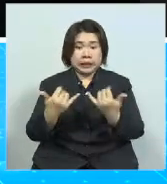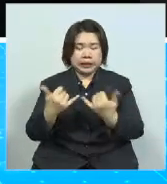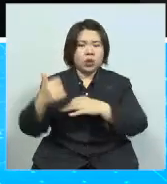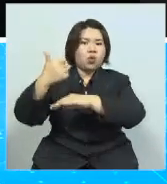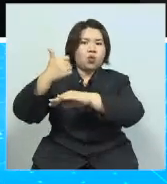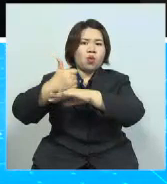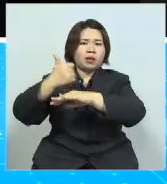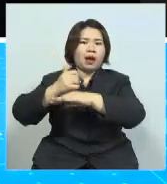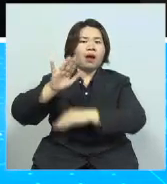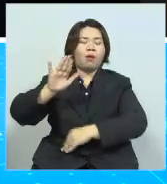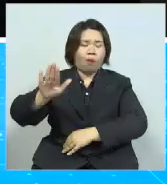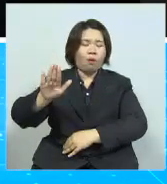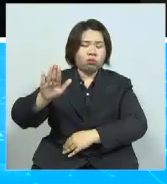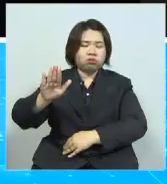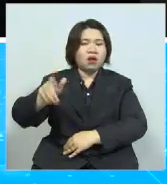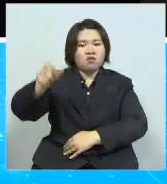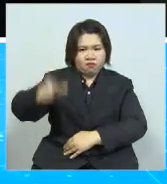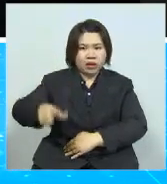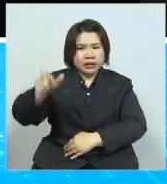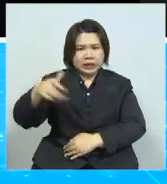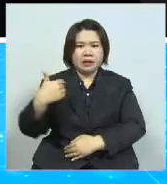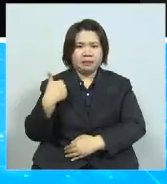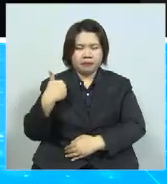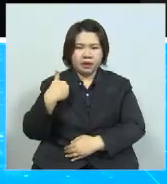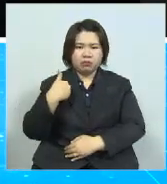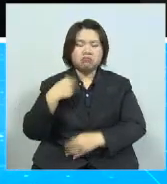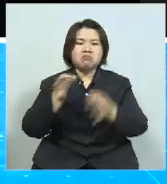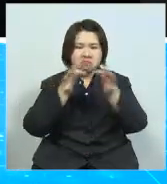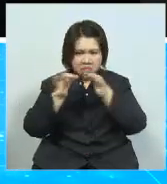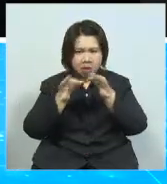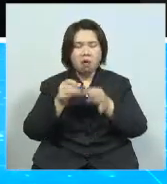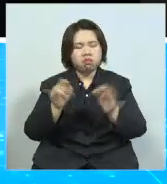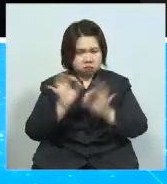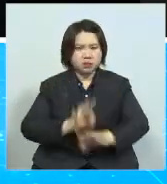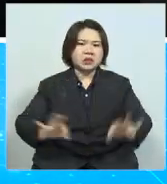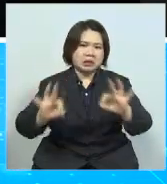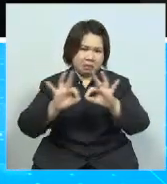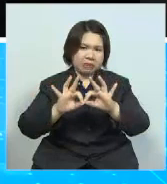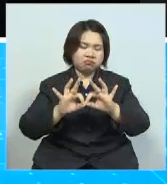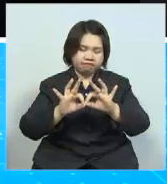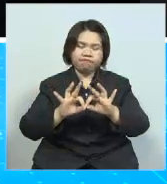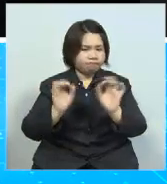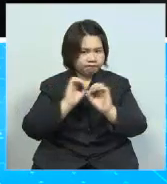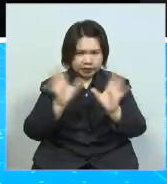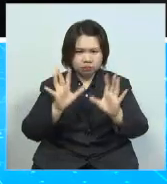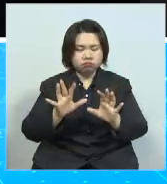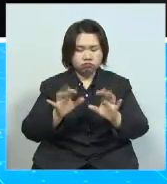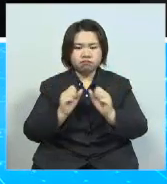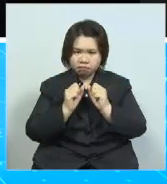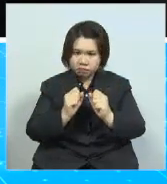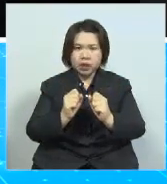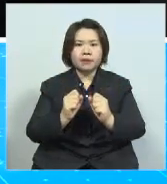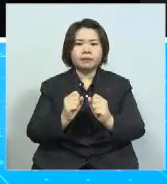องก็ลงมากล่าวคือให้ความสำคัญเรื่องนี้นะพยายามที่จะ